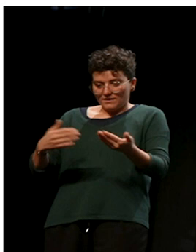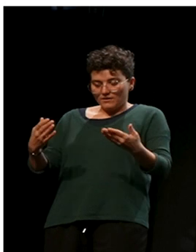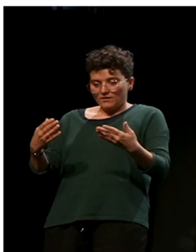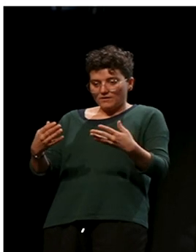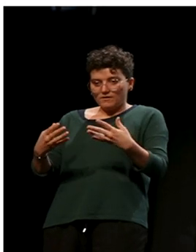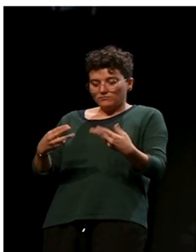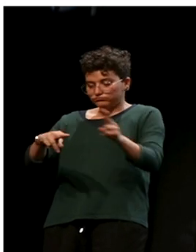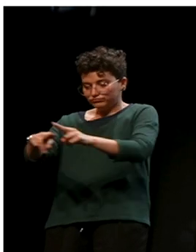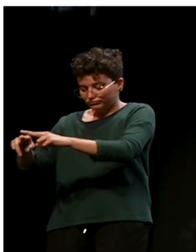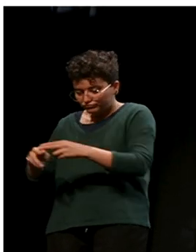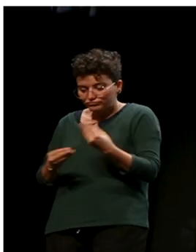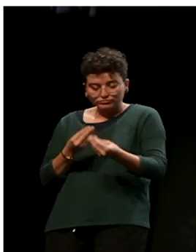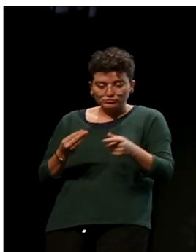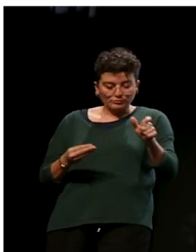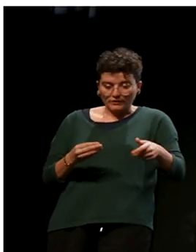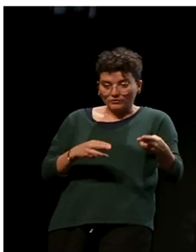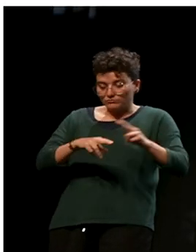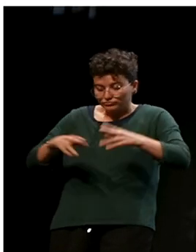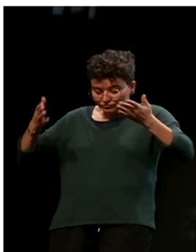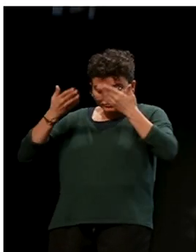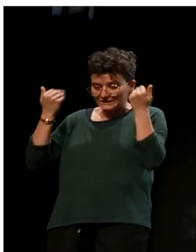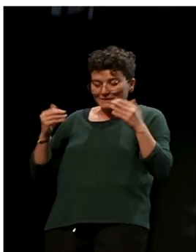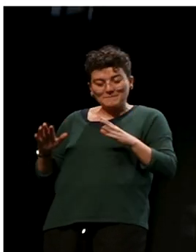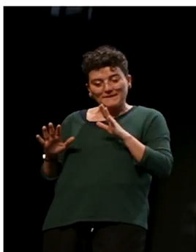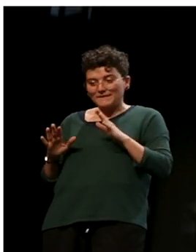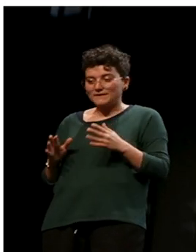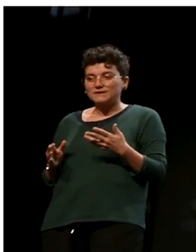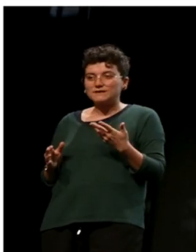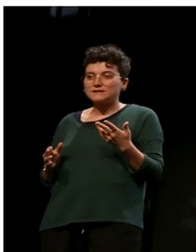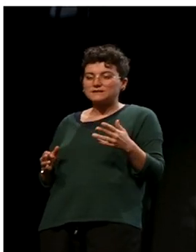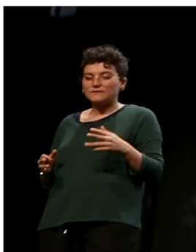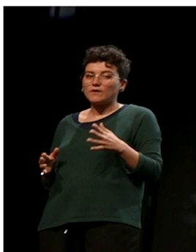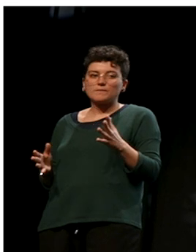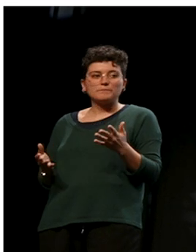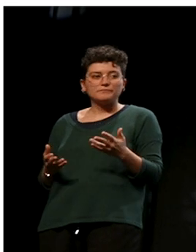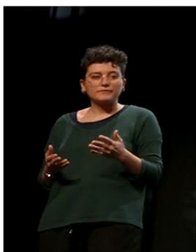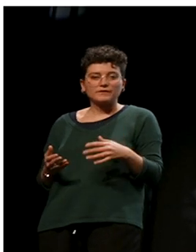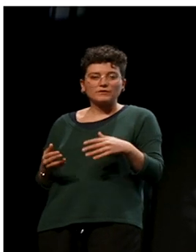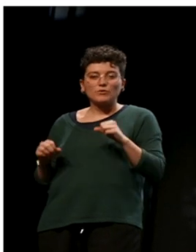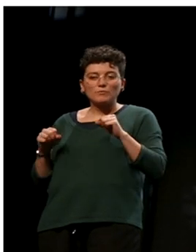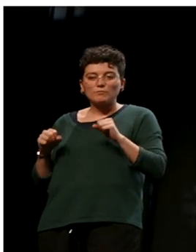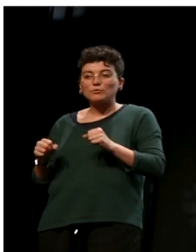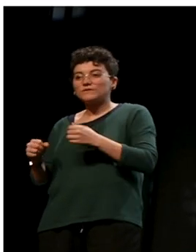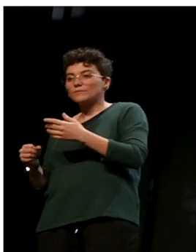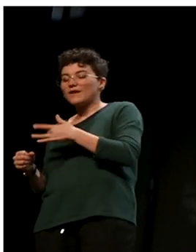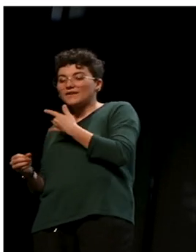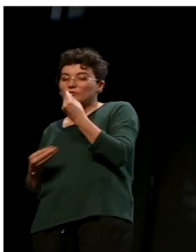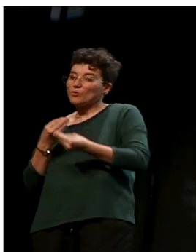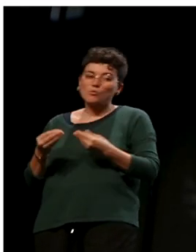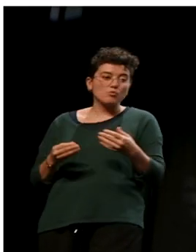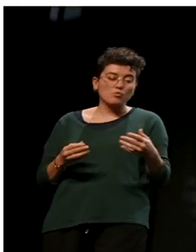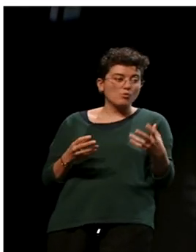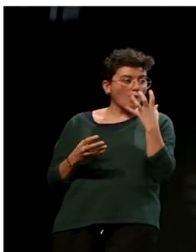commencé. Et voilà, c'est à double tranchant. Pierrot, tu aurais deux mots à dire pour la fin ? Ouais, bah alors très